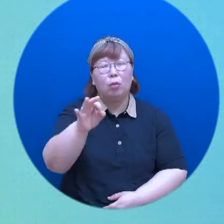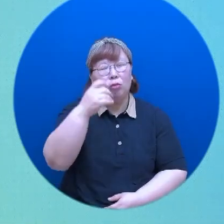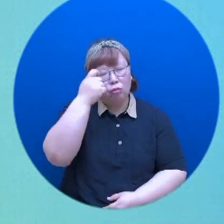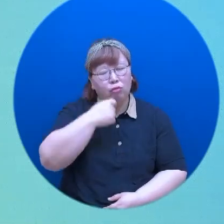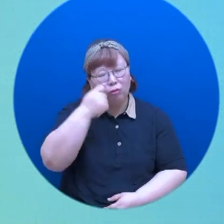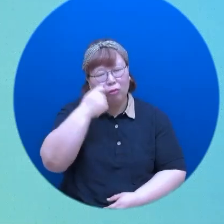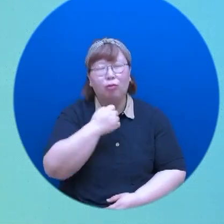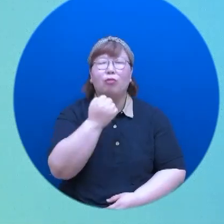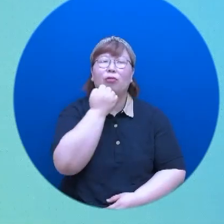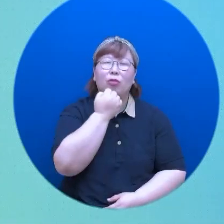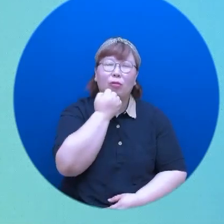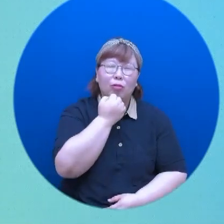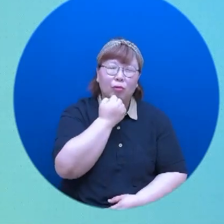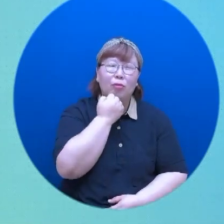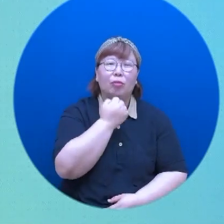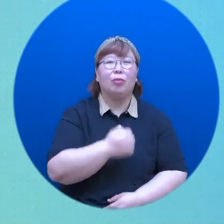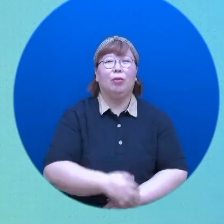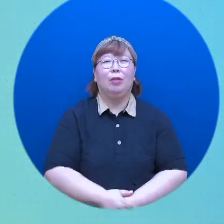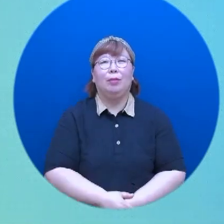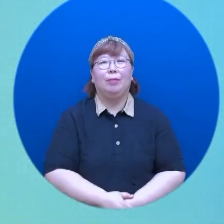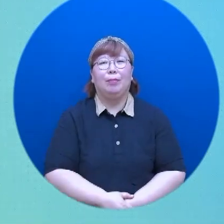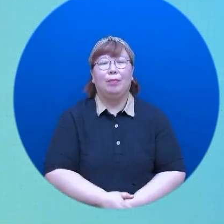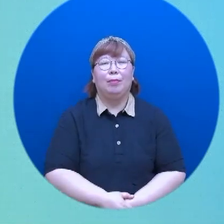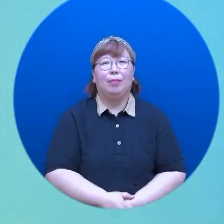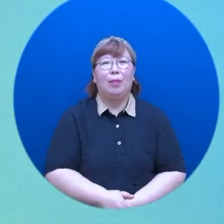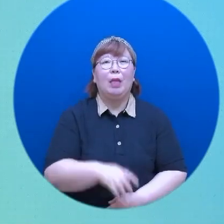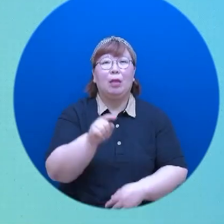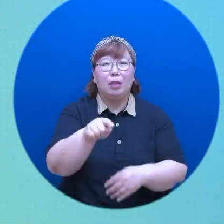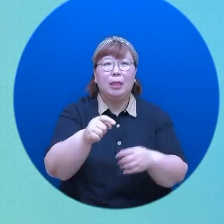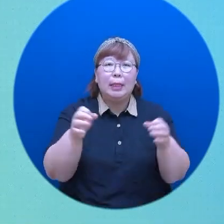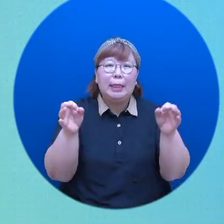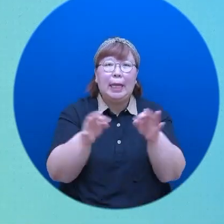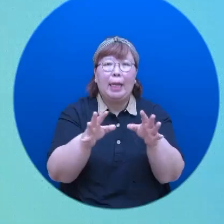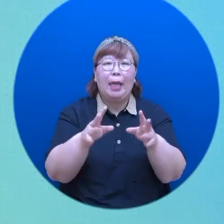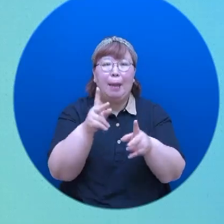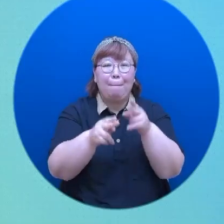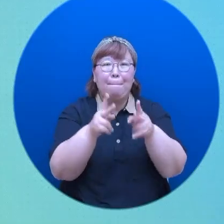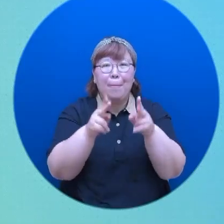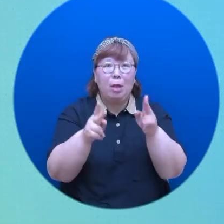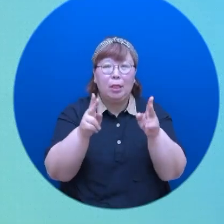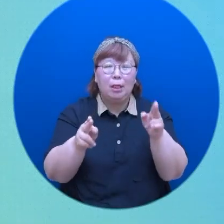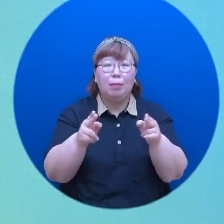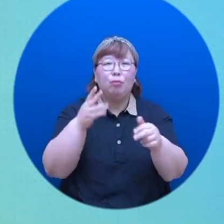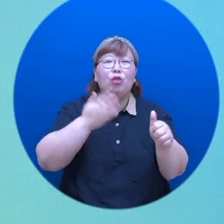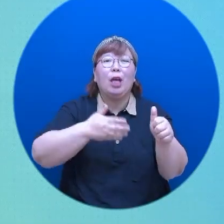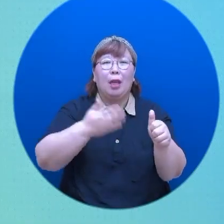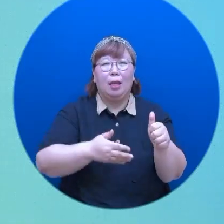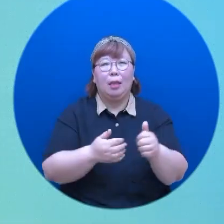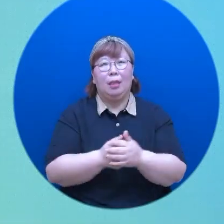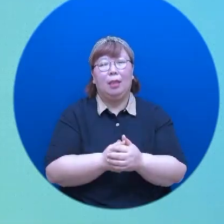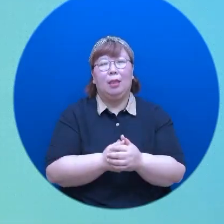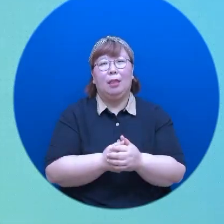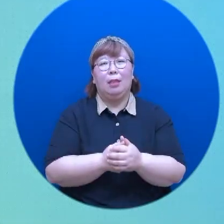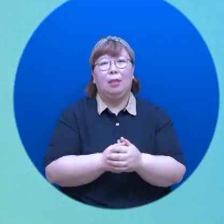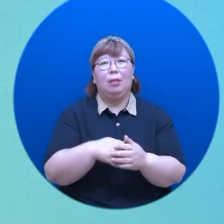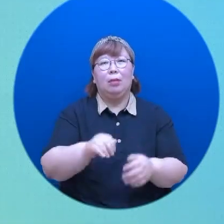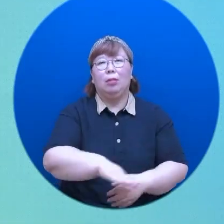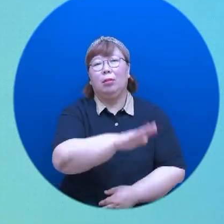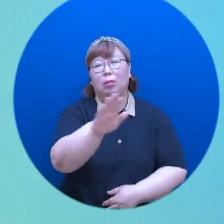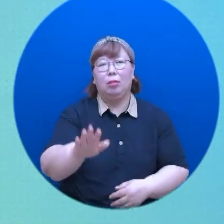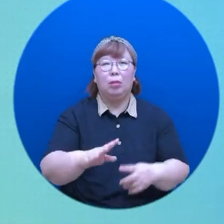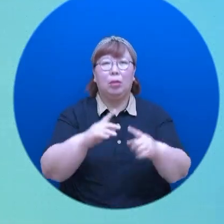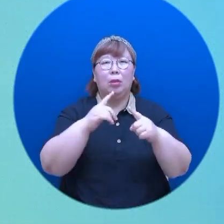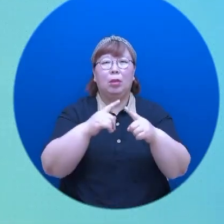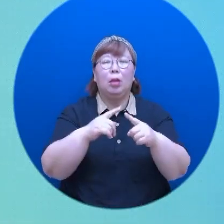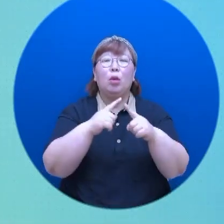하고 웃기도 하고 그랬습니다. 자, 그래서 그것을 짧게 좀 편집을 부탁을 드렸어요. 우리 교회의